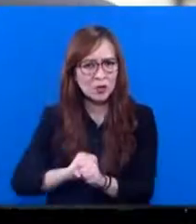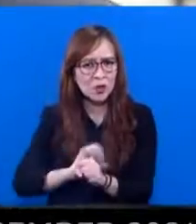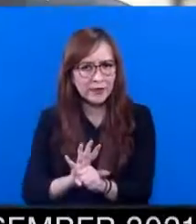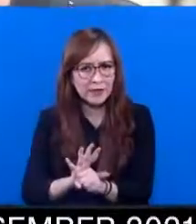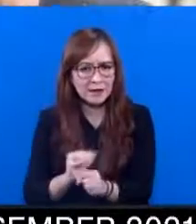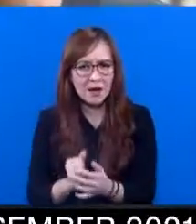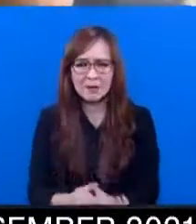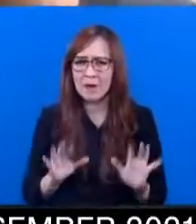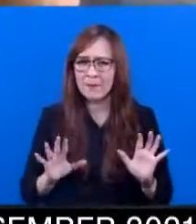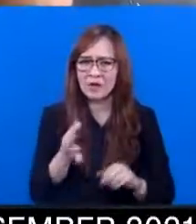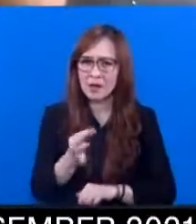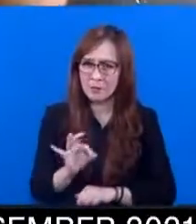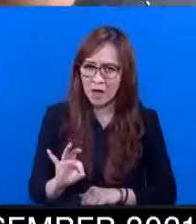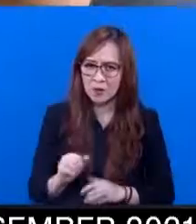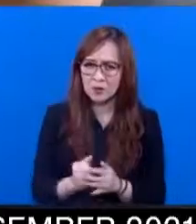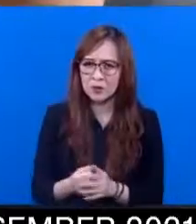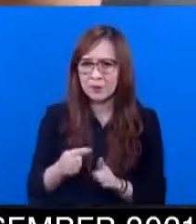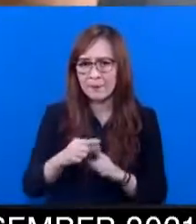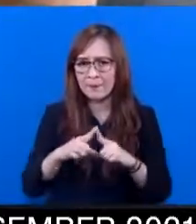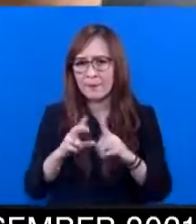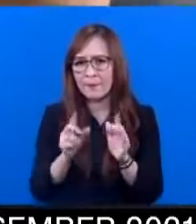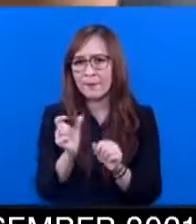baru, payung top, patung, payung